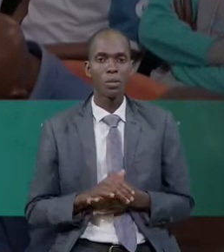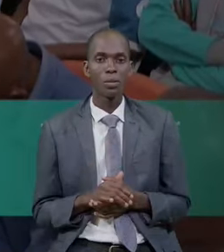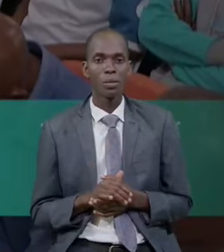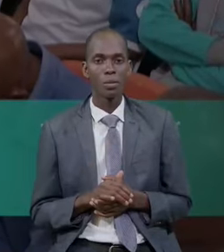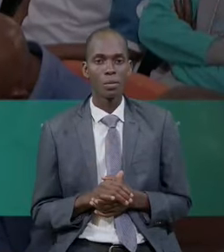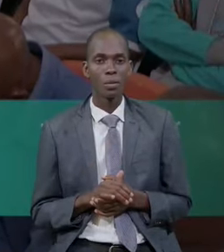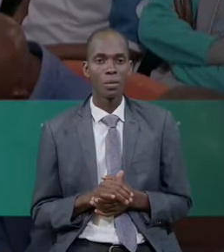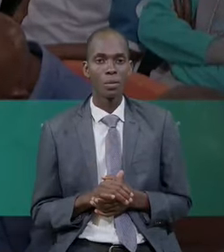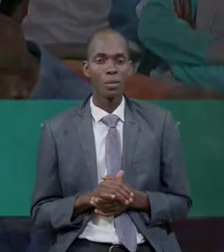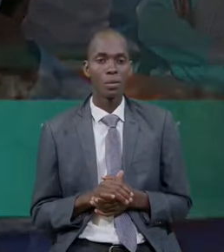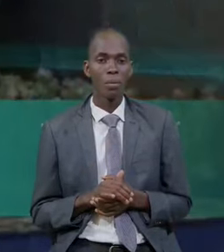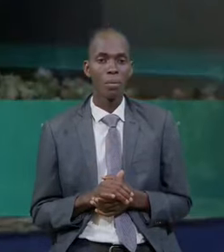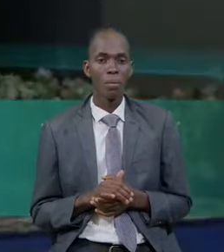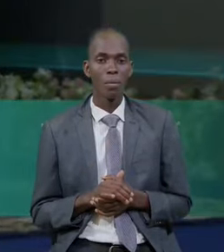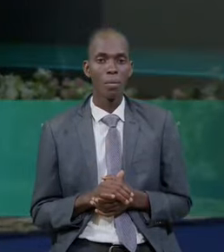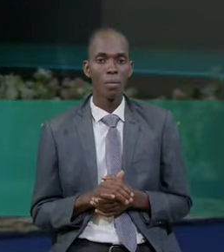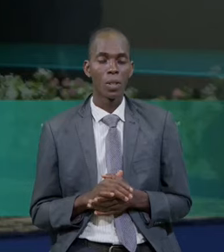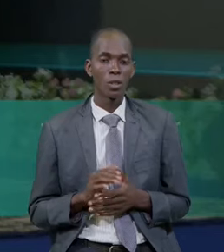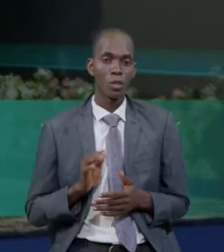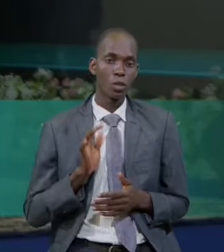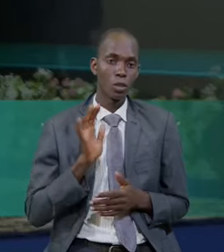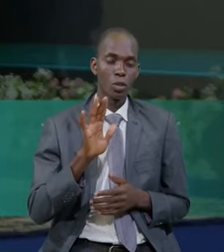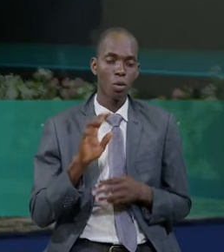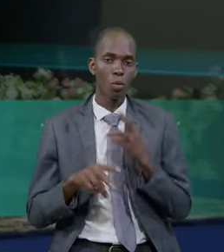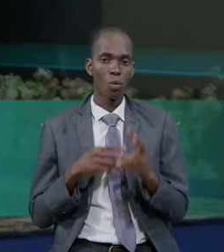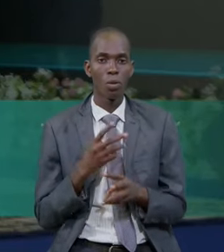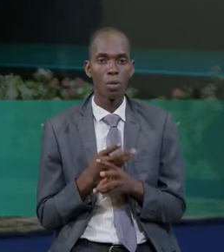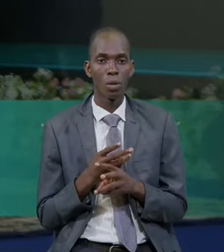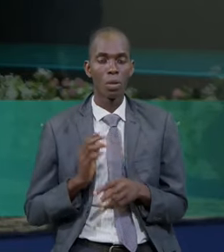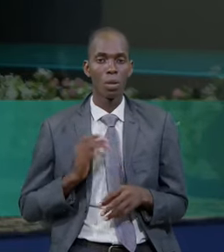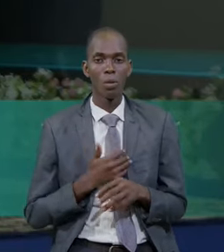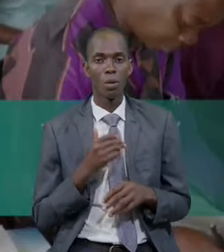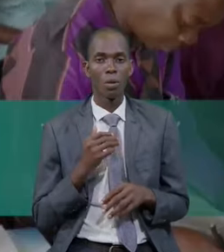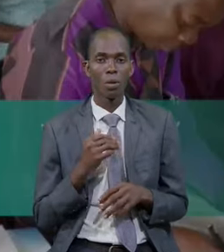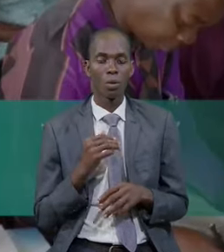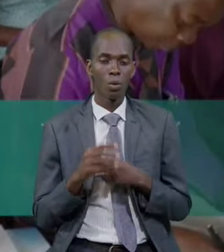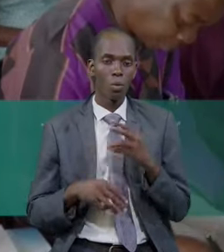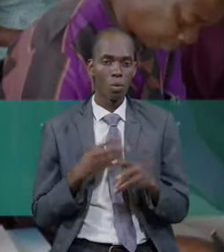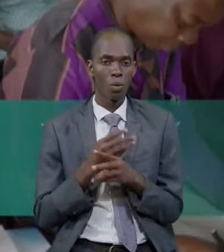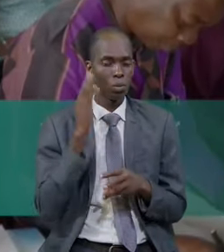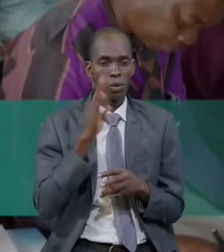Ton monde, notre monde sera totalement transformé.